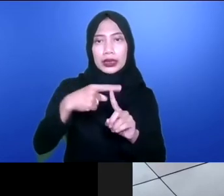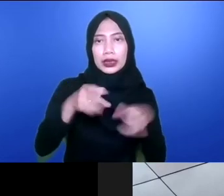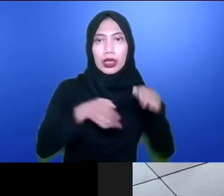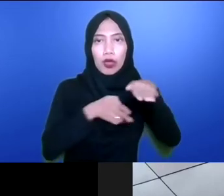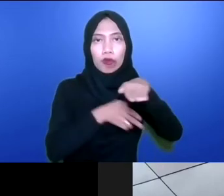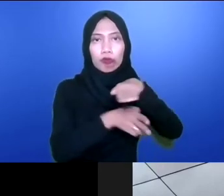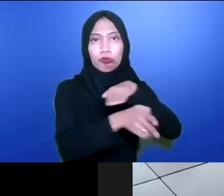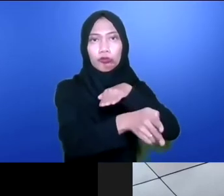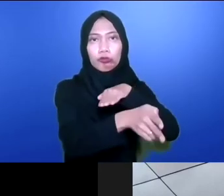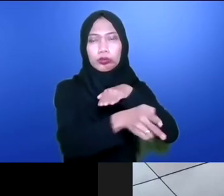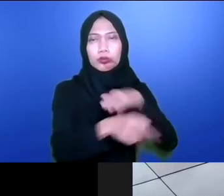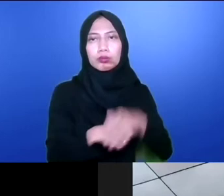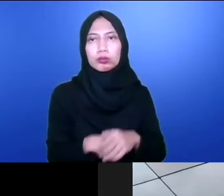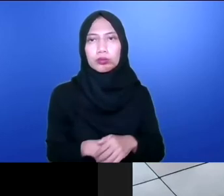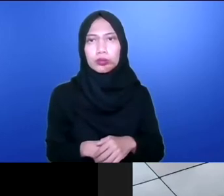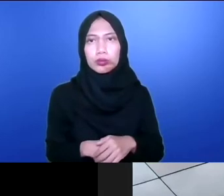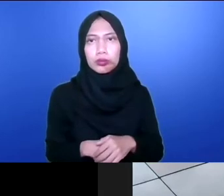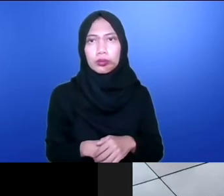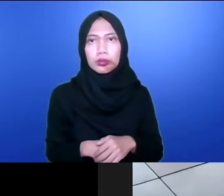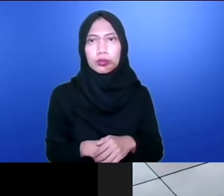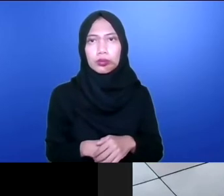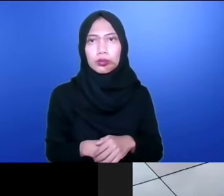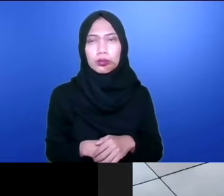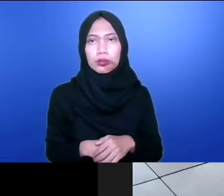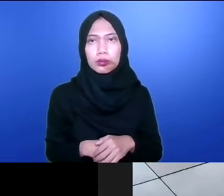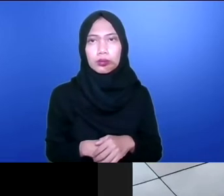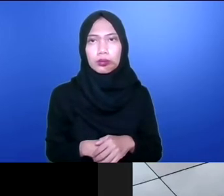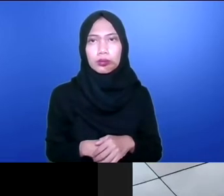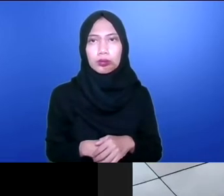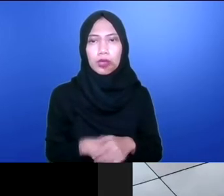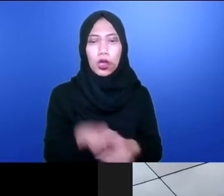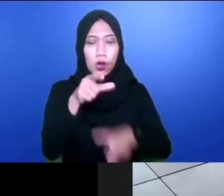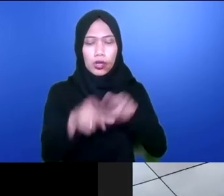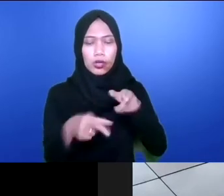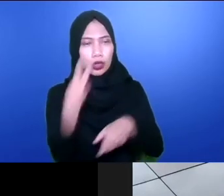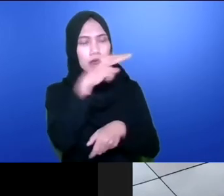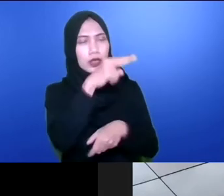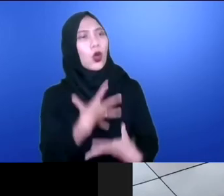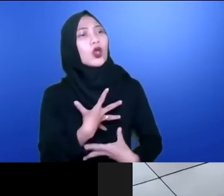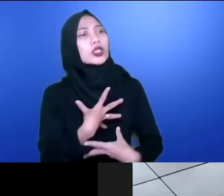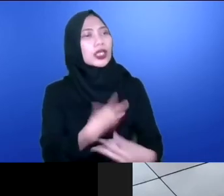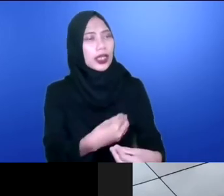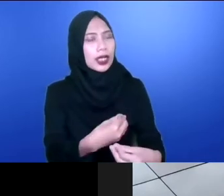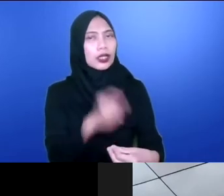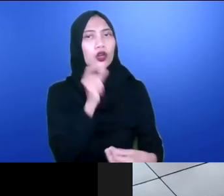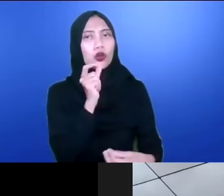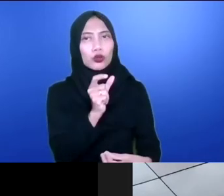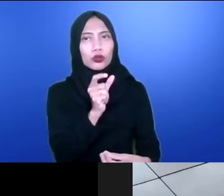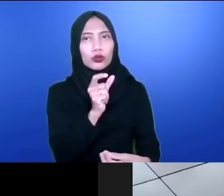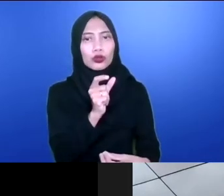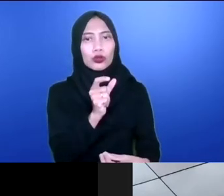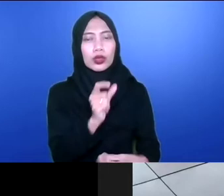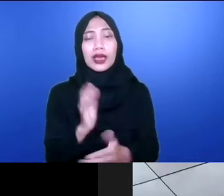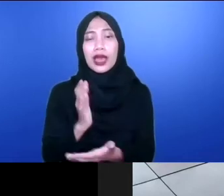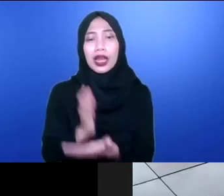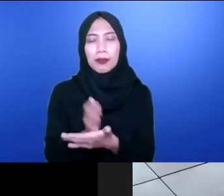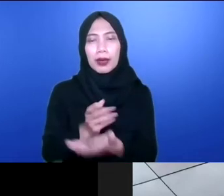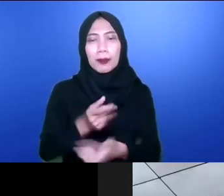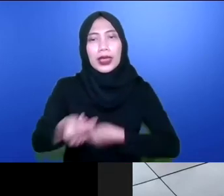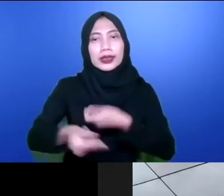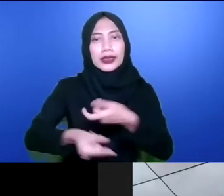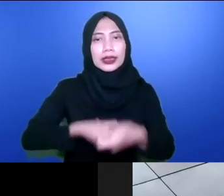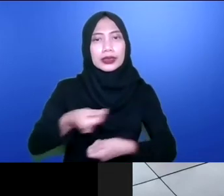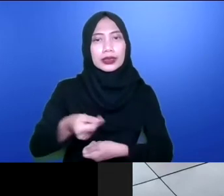cukup luring, gimana ya, untuk membuat orang tertarik untuk melakukan transaksi-transaksi atau